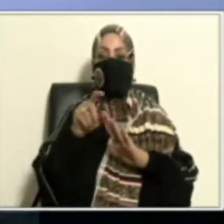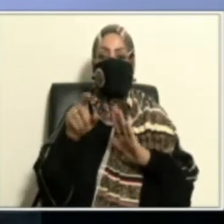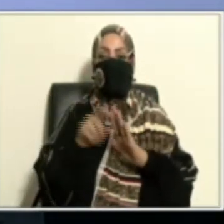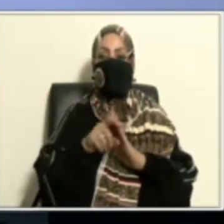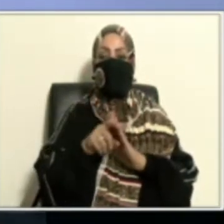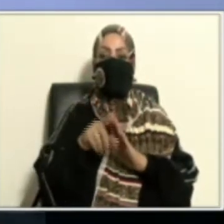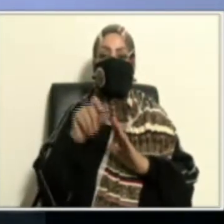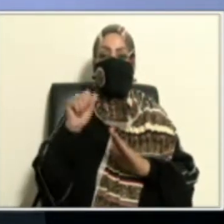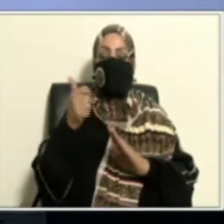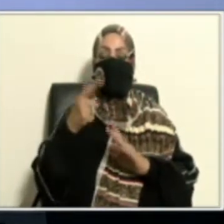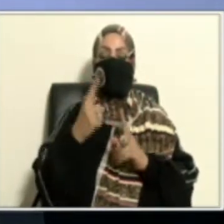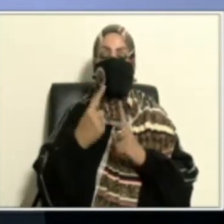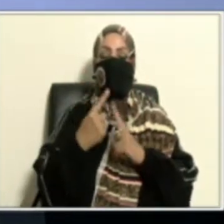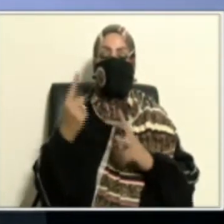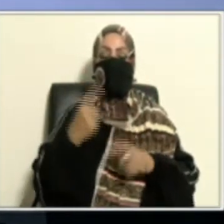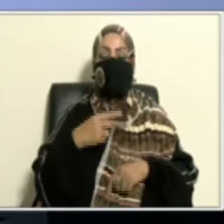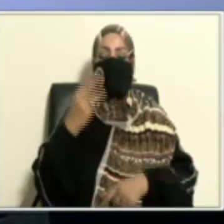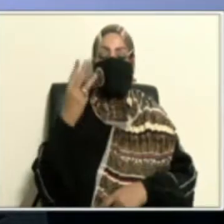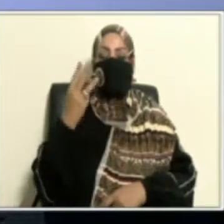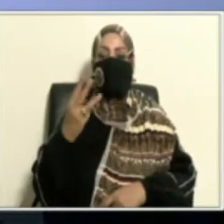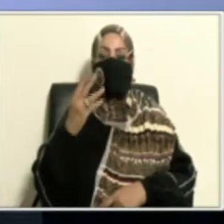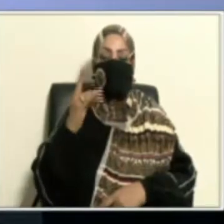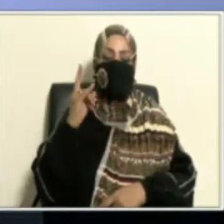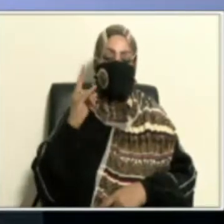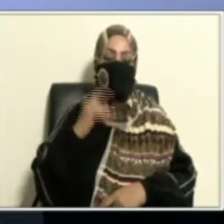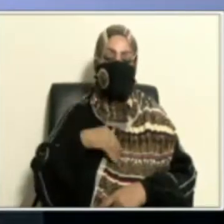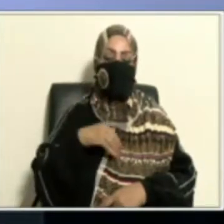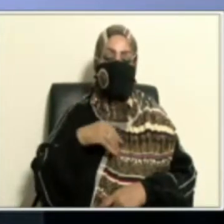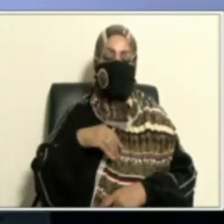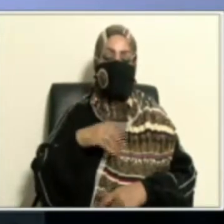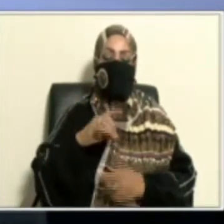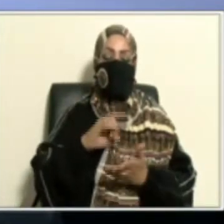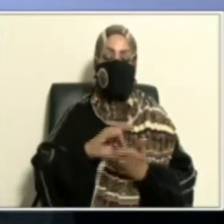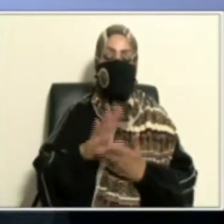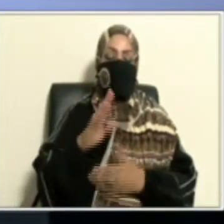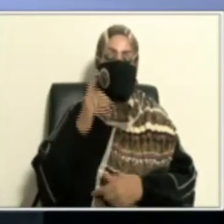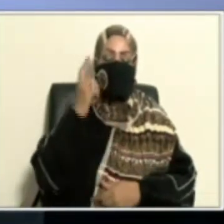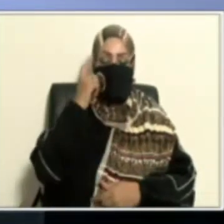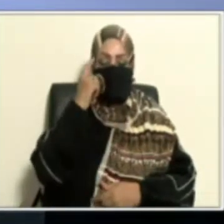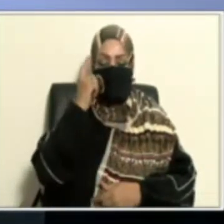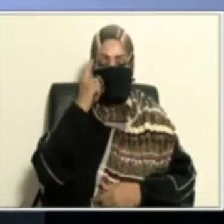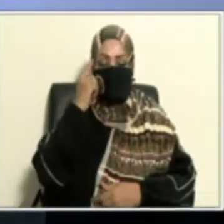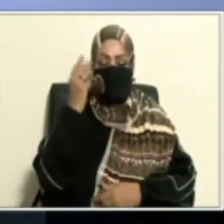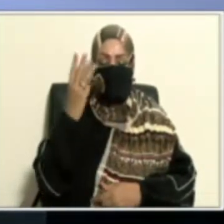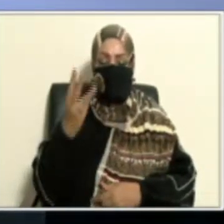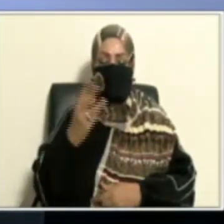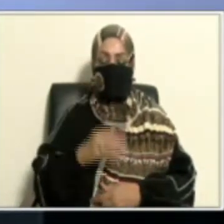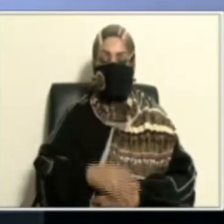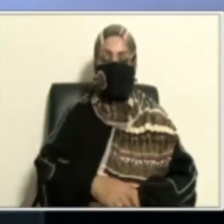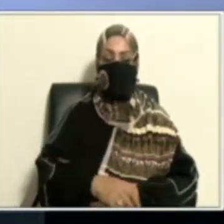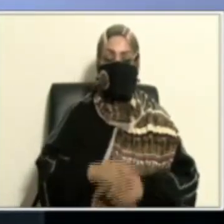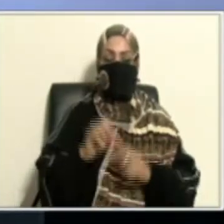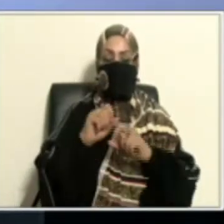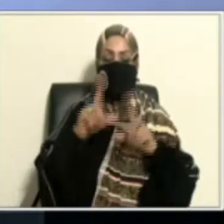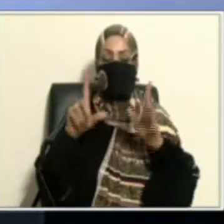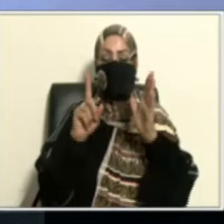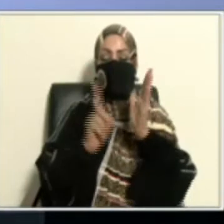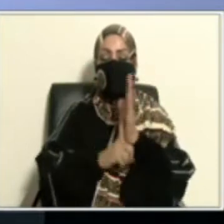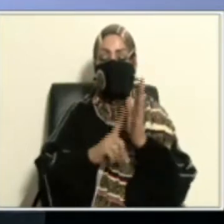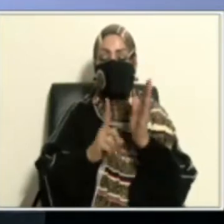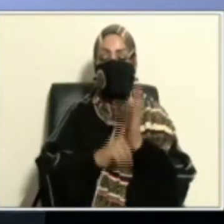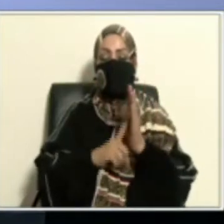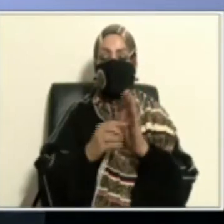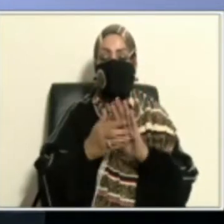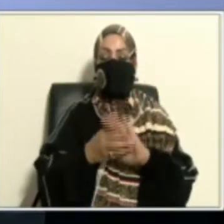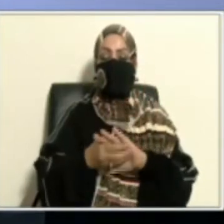واضح نبغى الحكم فيها هذه. باه باه تسمع الإجابة بإذن الله تعالى. واضح يا شيخ. واضح بإذن الله تعالى،